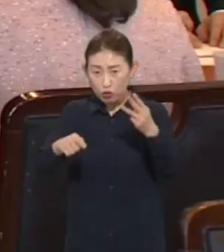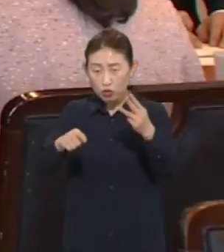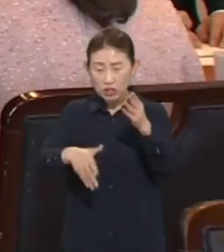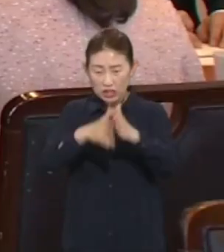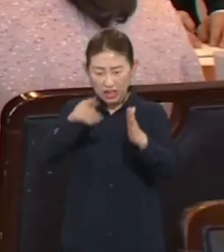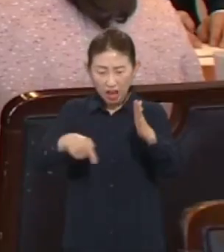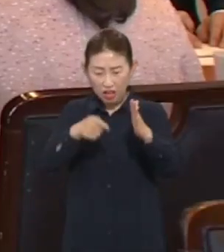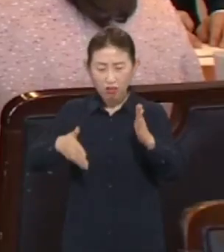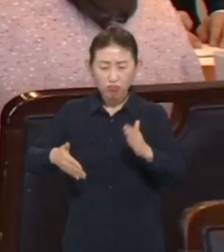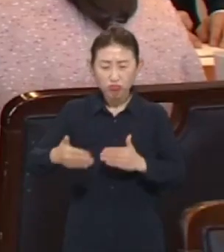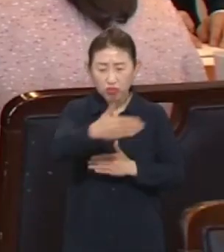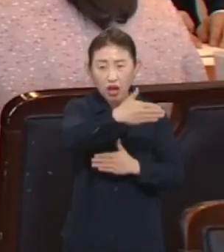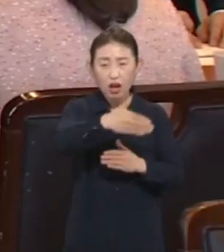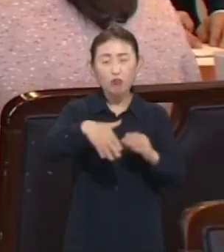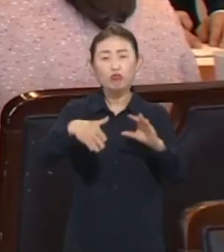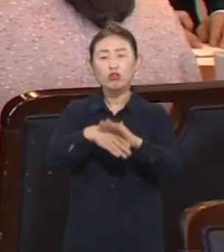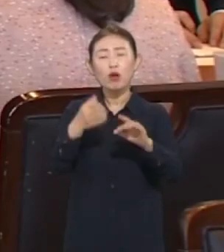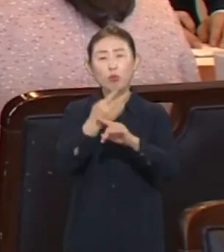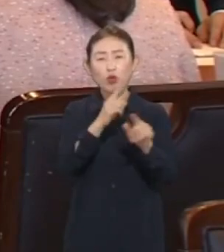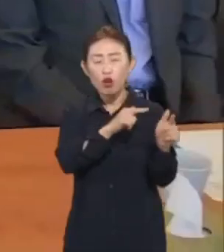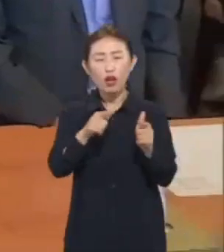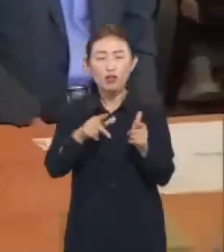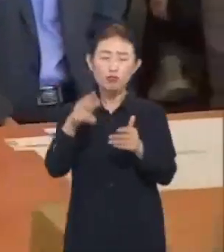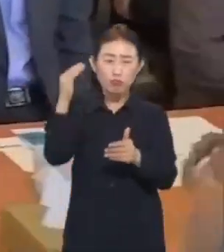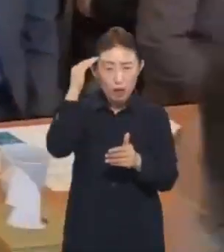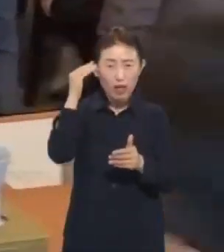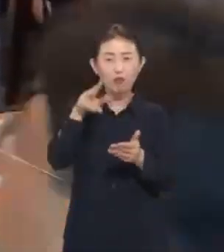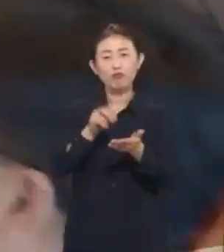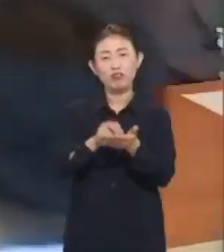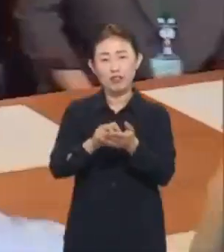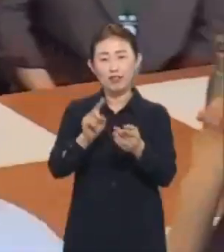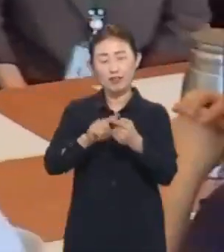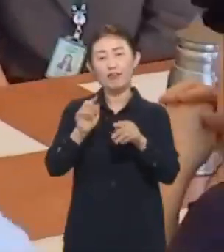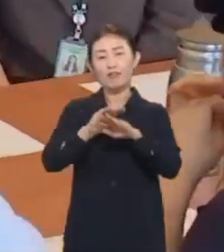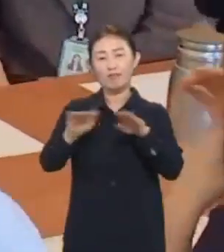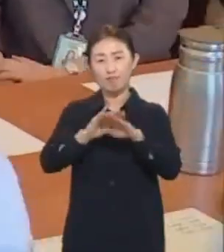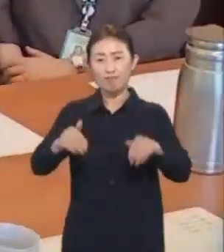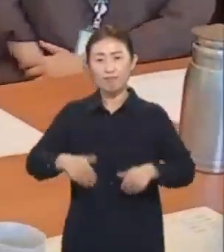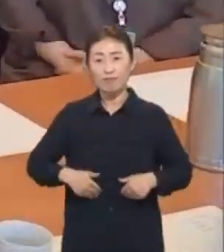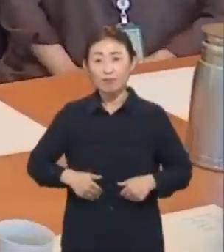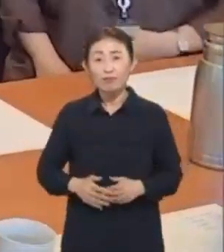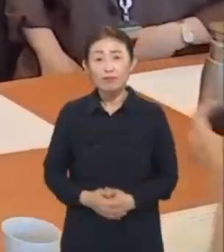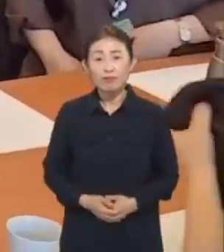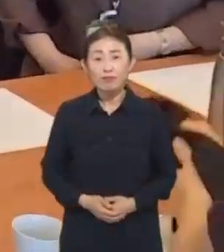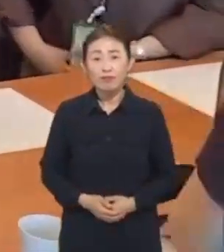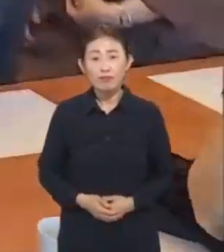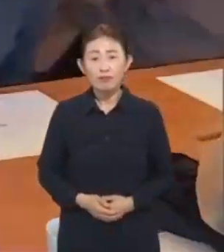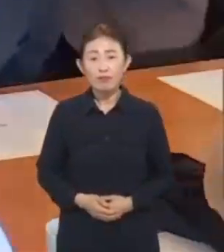돌발 변수에 대한 대책이 필요하다고 밝혔습니다. TJB 이선학입니다.